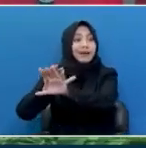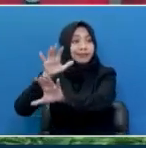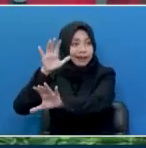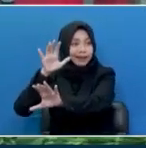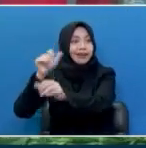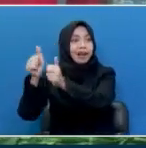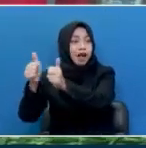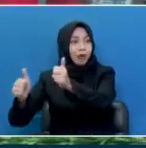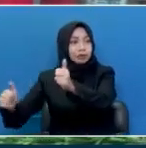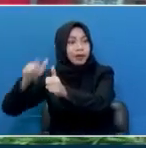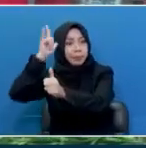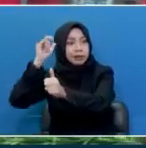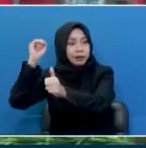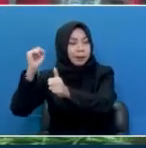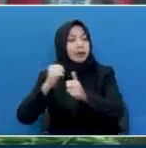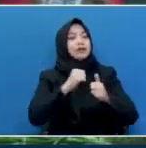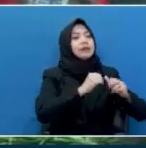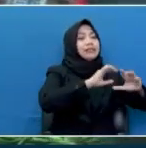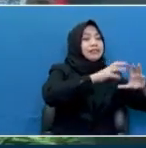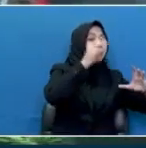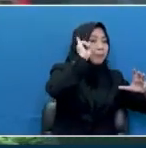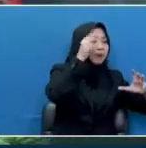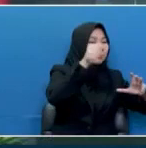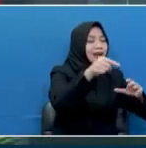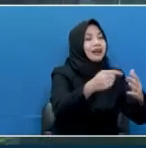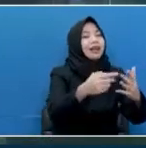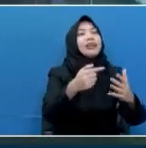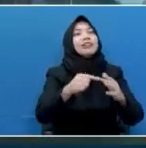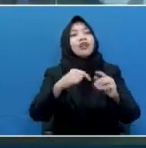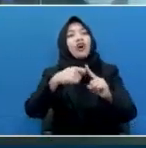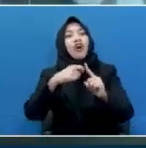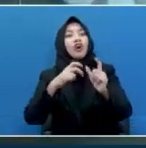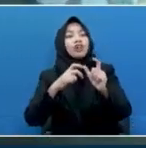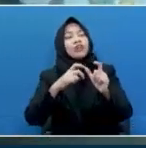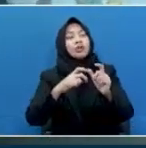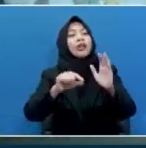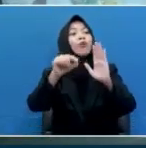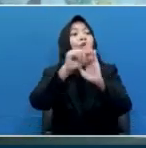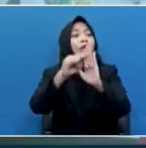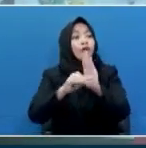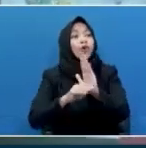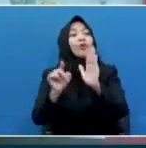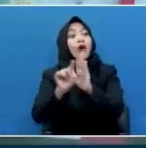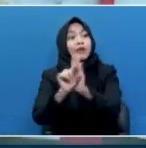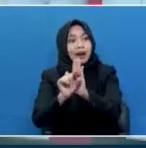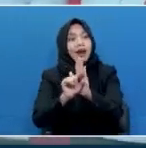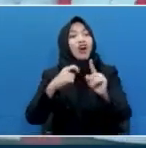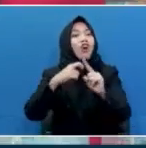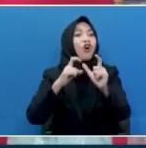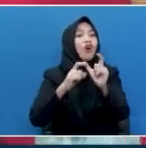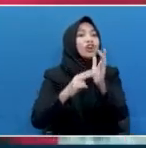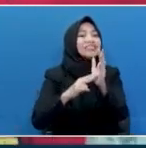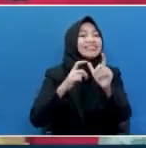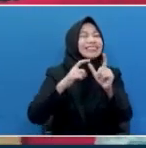kader dengan konstituen serta rakyat itu yang tidak boleh renggang atau tidak boleh putus k Mas sekali karena di